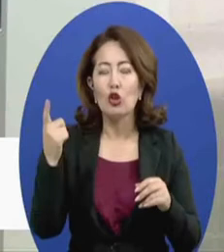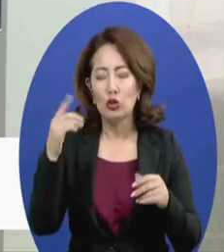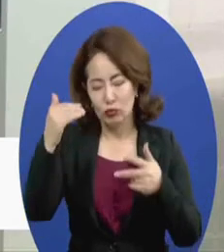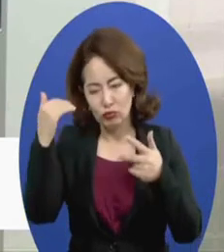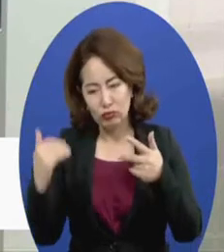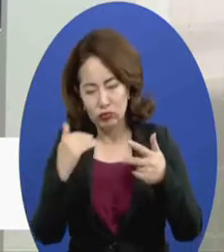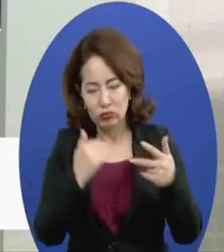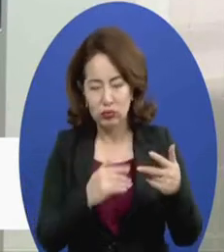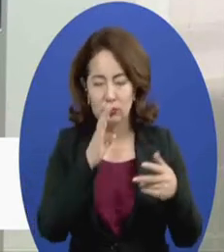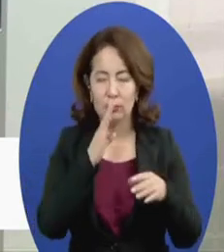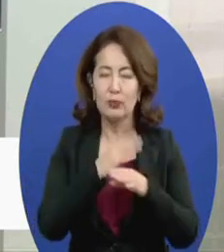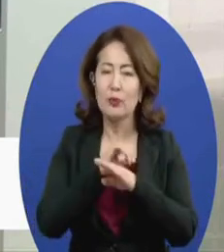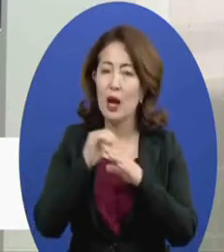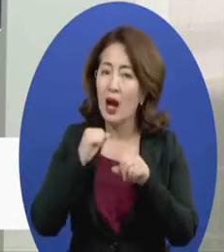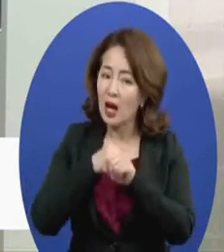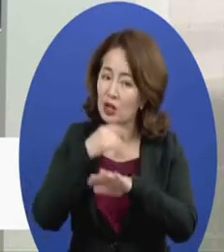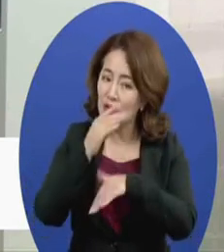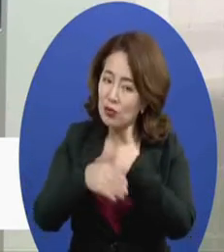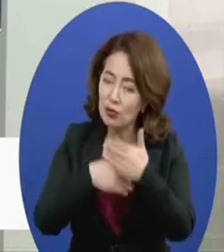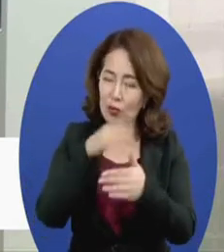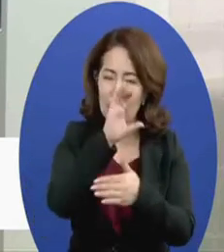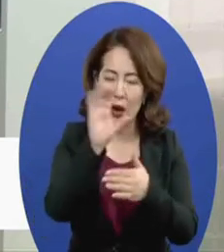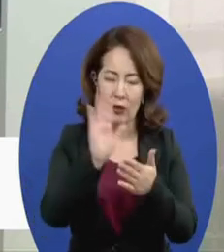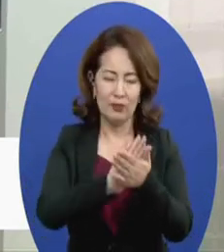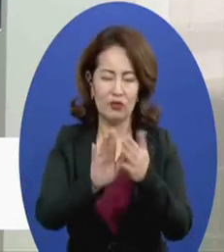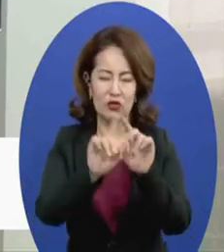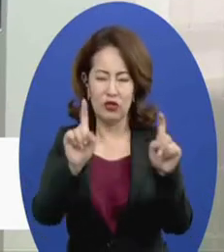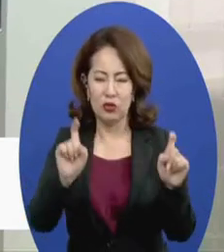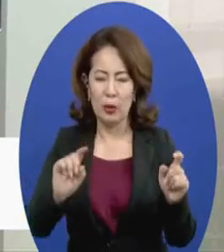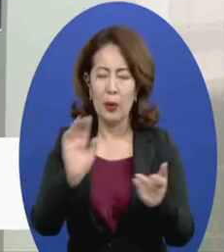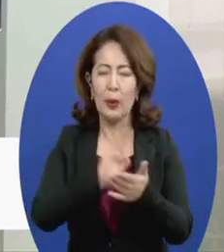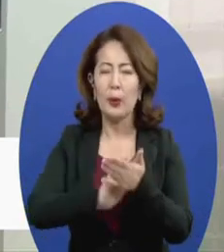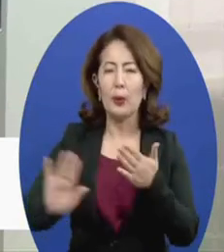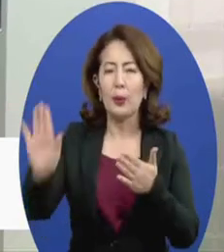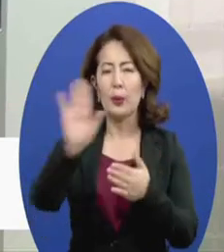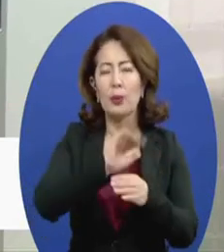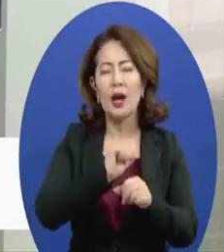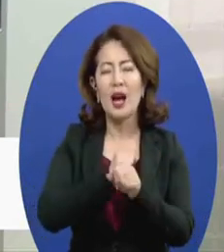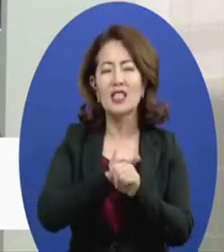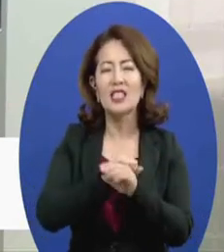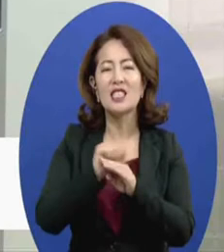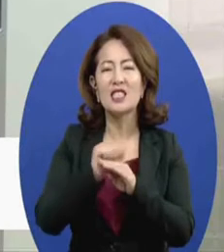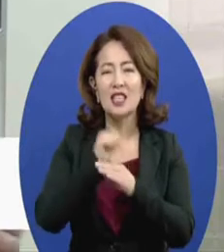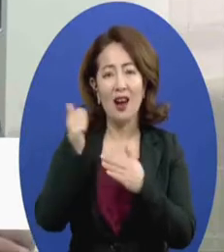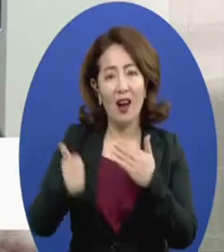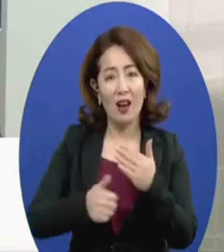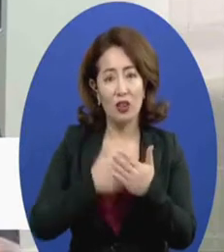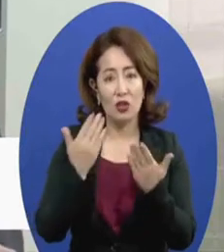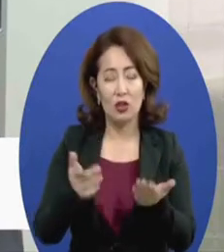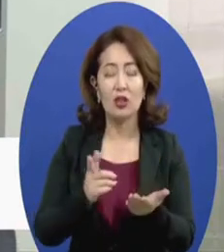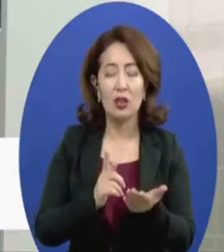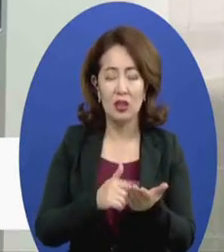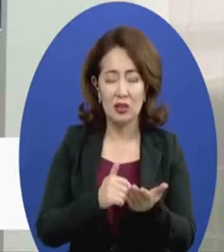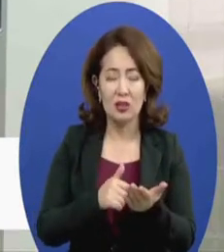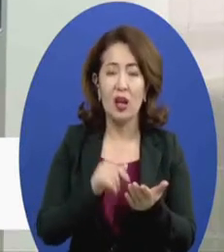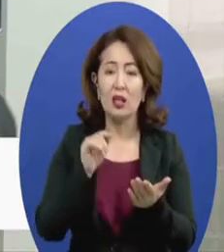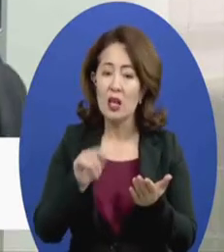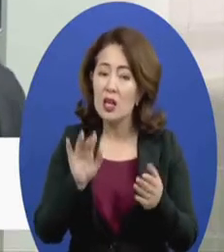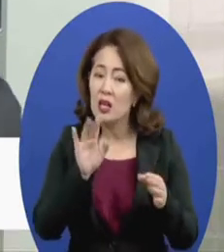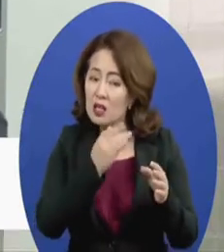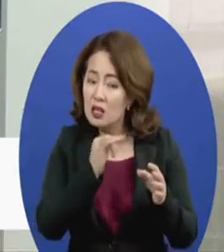шилжүүлж үйл ажиллагаа эрхлэх иргэн аж ахуй нэгж байгууллагад ариутгал халдваргуудлыг хийх бэлтгэл ажлын хангах боломжийг хангах гэсэн ийм